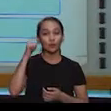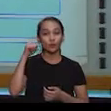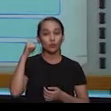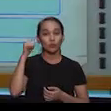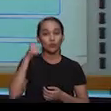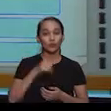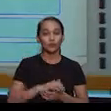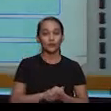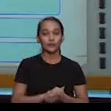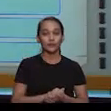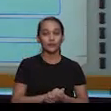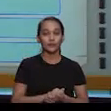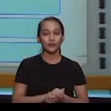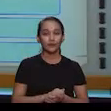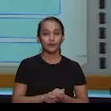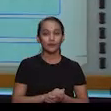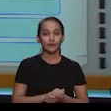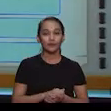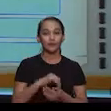qo'y,